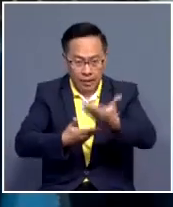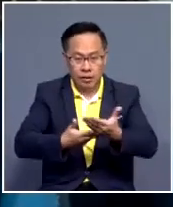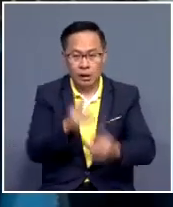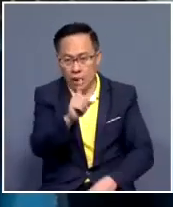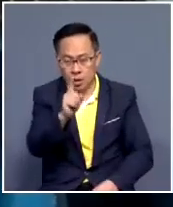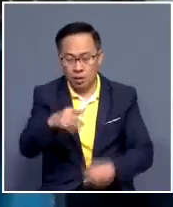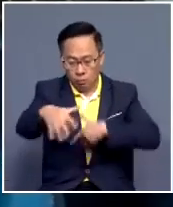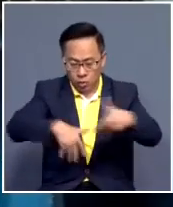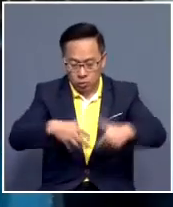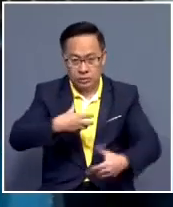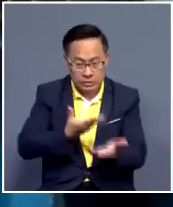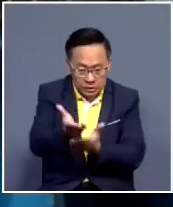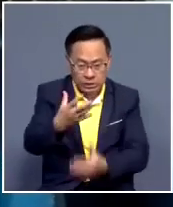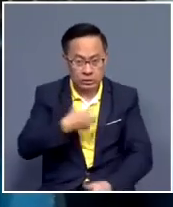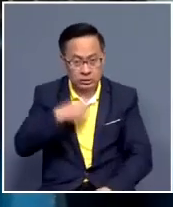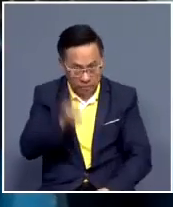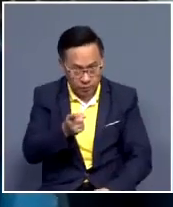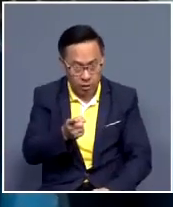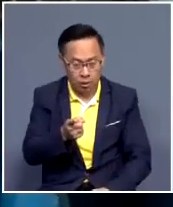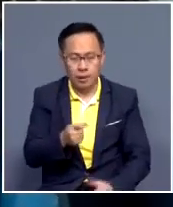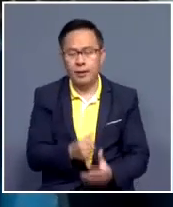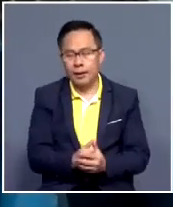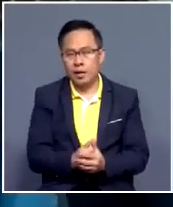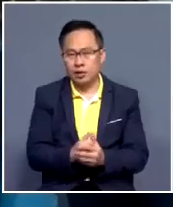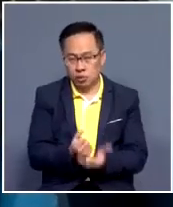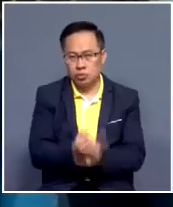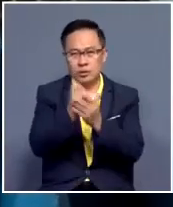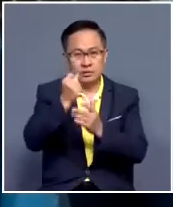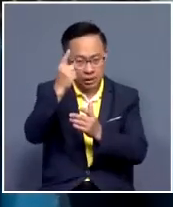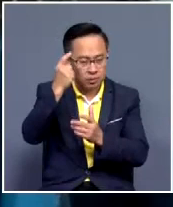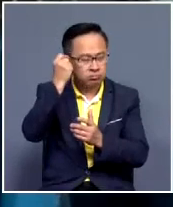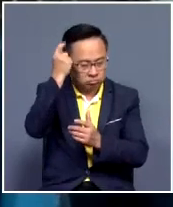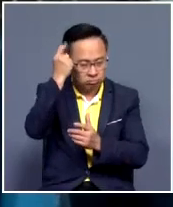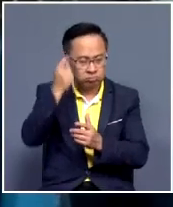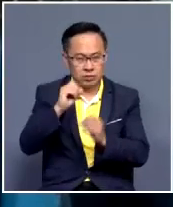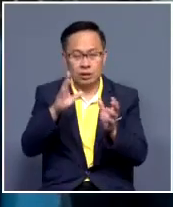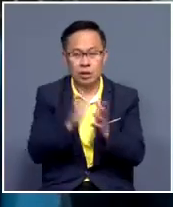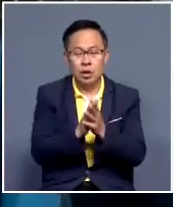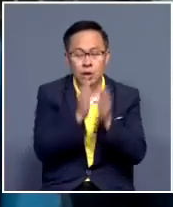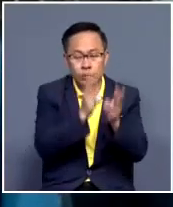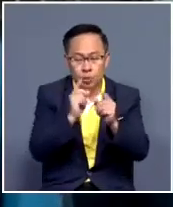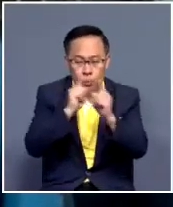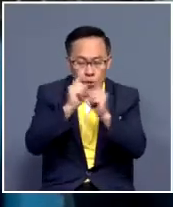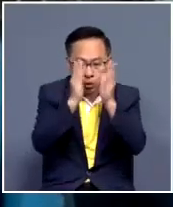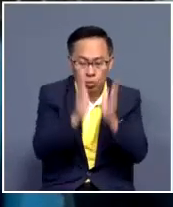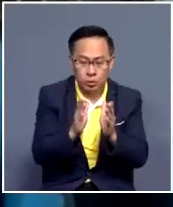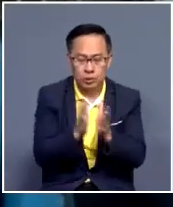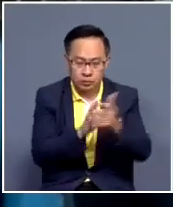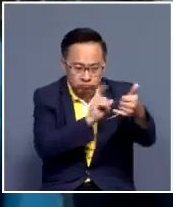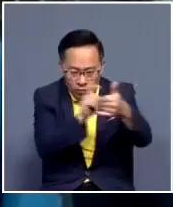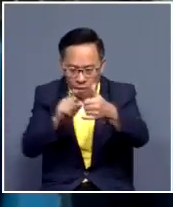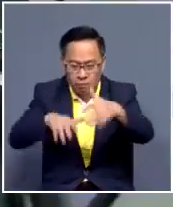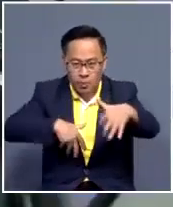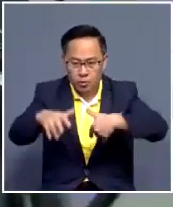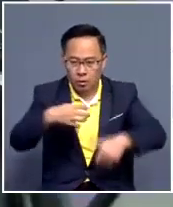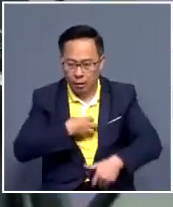นะครับเพราะฉะนั้นสิ่งที่เราจะได้รับเนี่ยเหมือนสกิลเรื่องการคุยกับคนหรือว่าความคิดตั้งแต่การตลาดต้องการที่ต้องการอะไรเนี่ยก็จะได้เพิ่มขึ้น